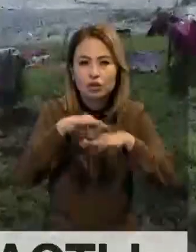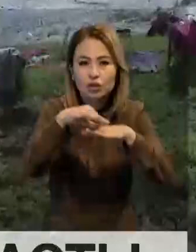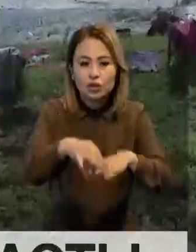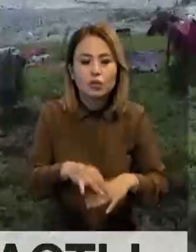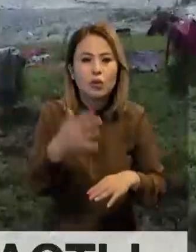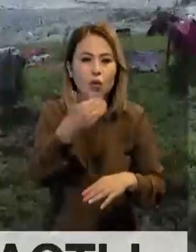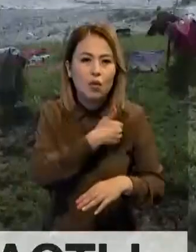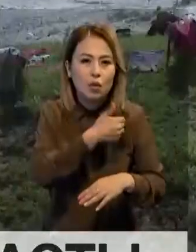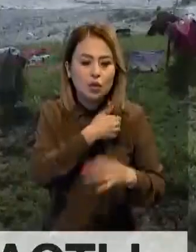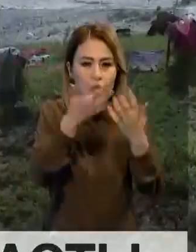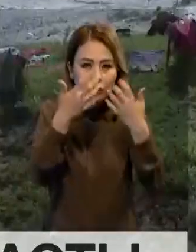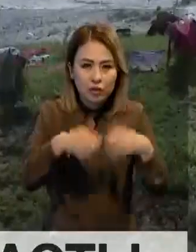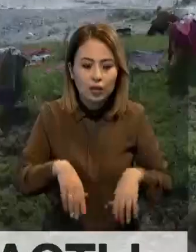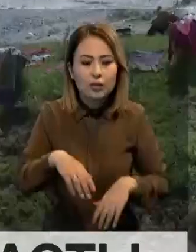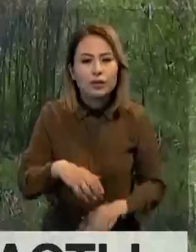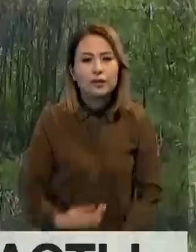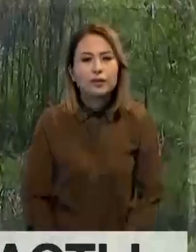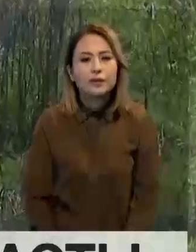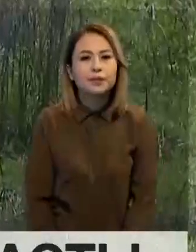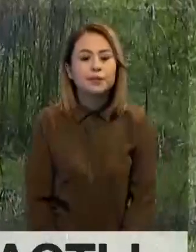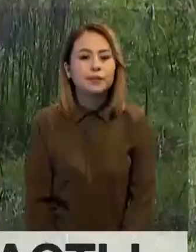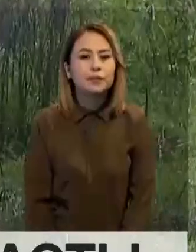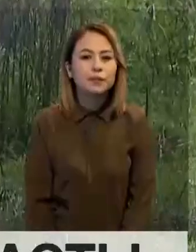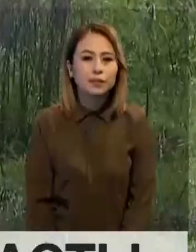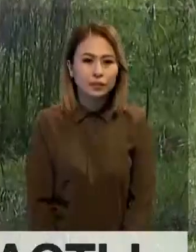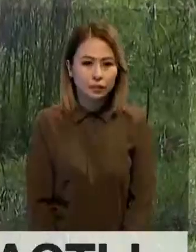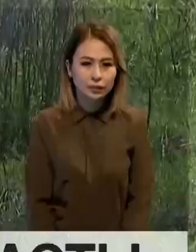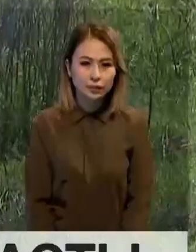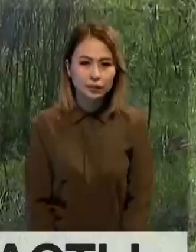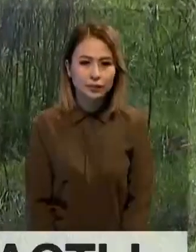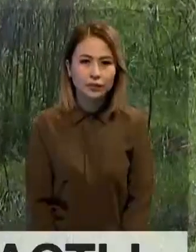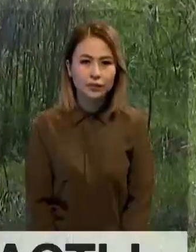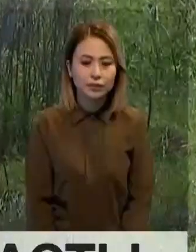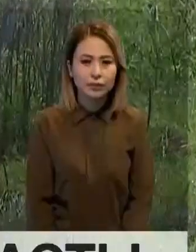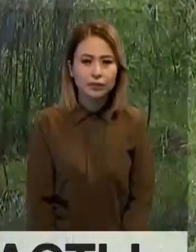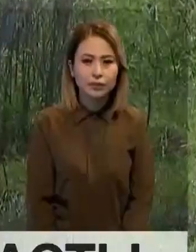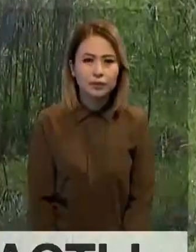шешімін шығарса екен дейді. Түркістан облысынан Нұрсұлтан Мұхамеджан, Самат Нағашбекұлы, хабар 24.